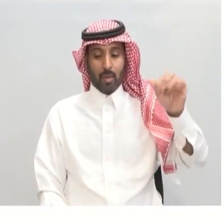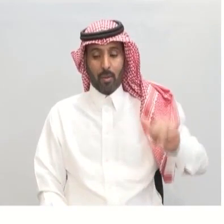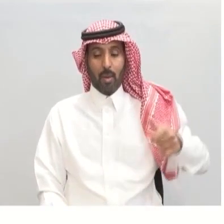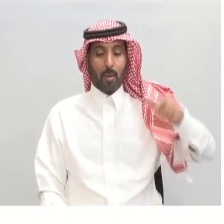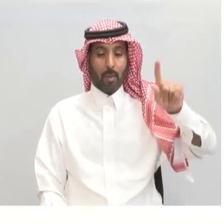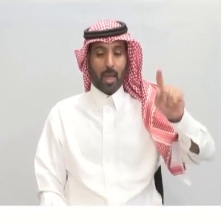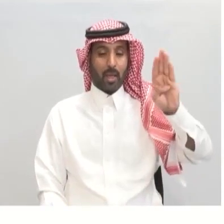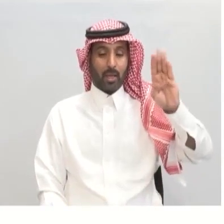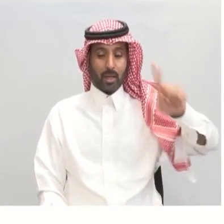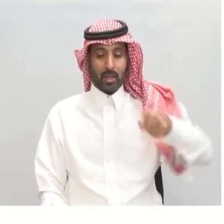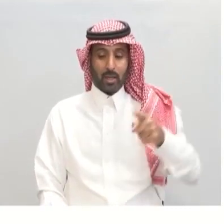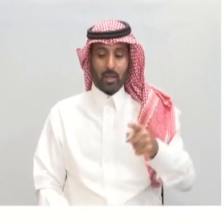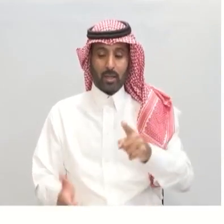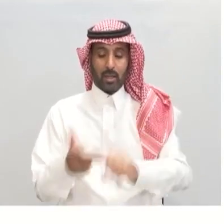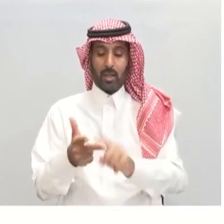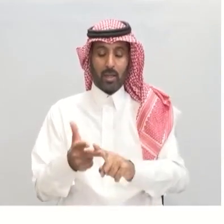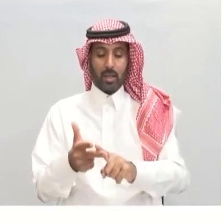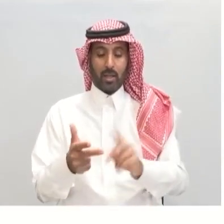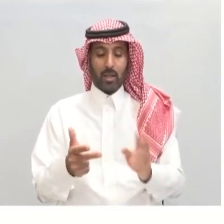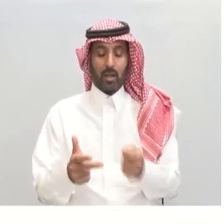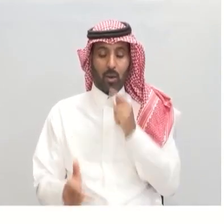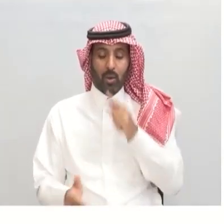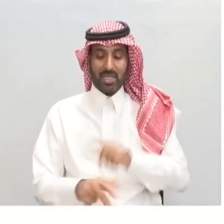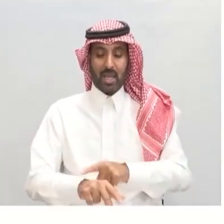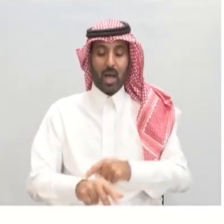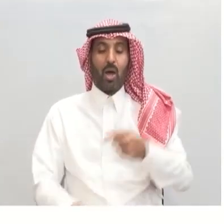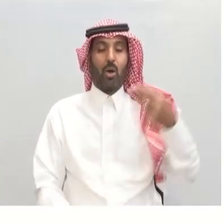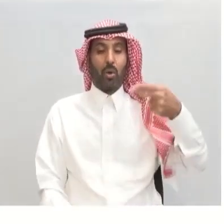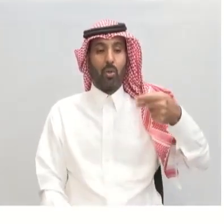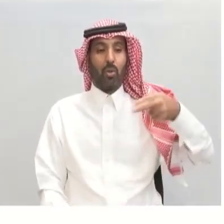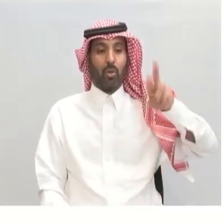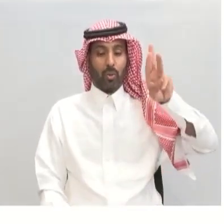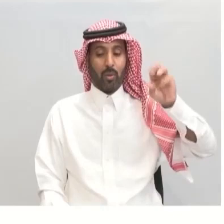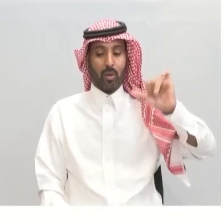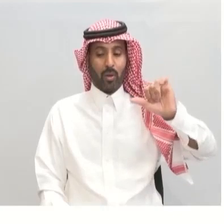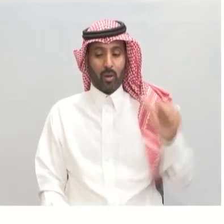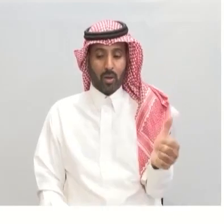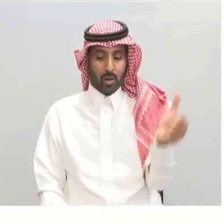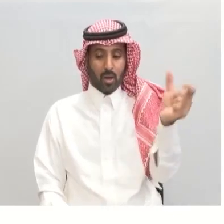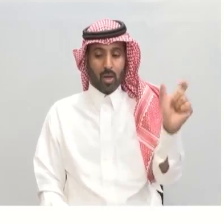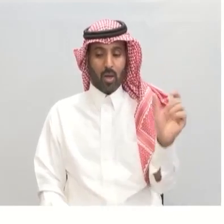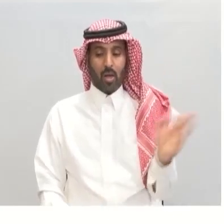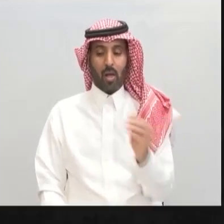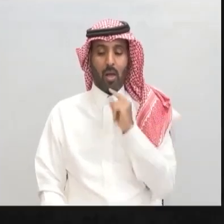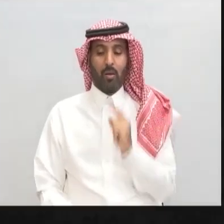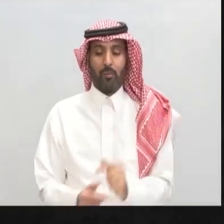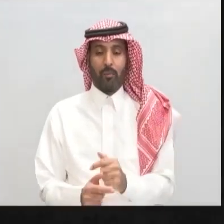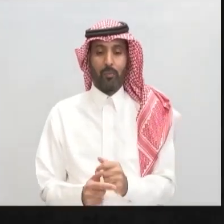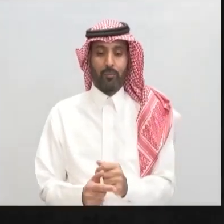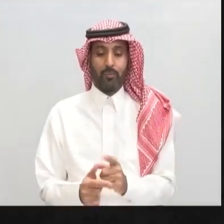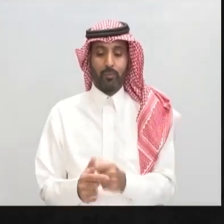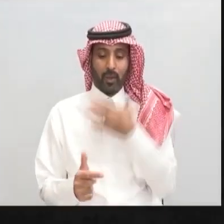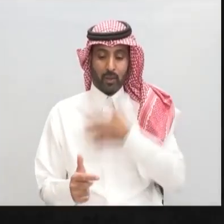رضي الله عنه الامر الثالث الكتاب والتدوين في عهد عثمان رضي الله عنه الاول في عهد النبي صلى الله عليه وسلم